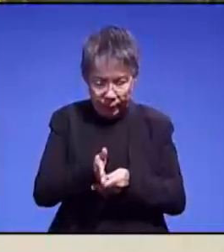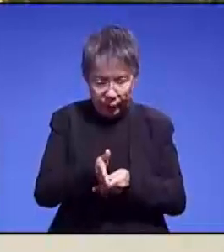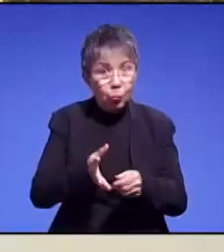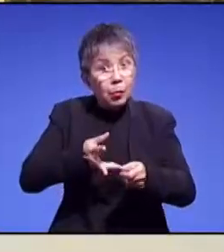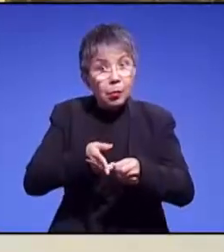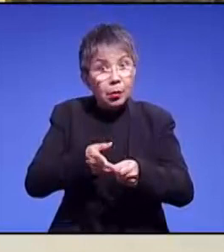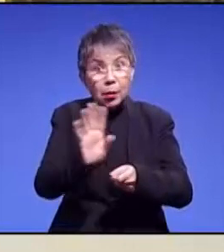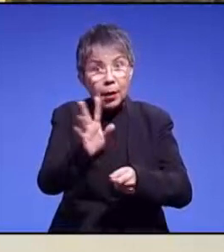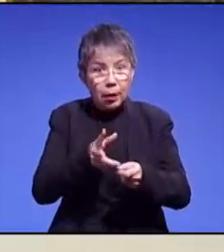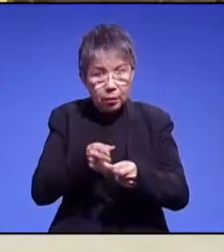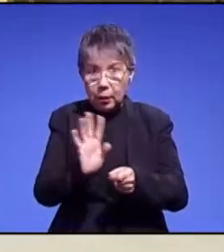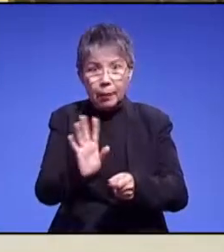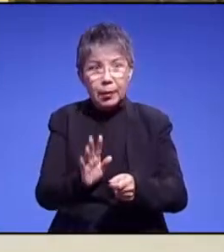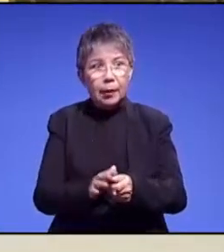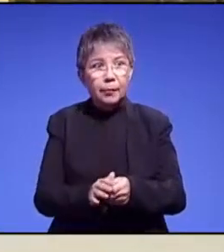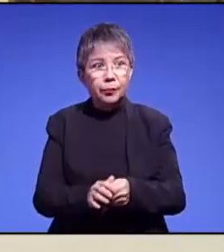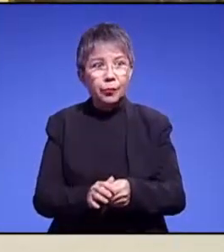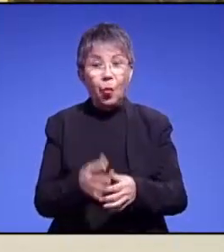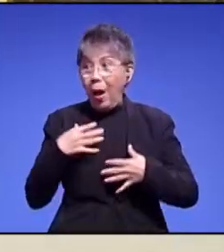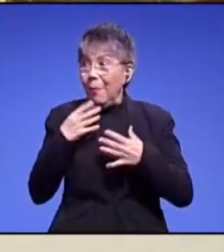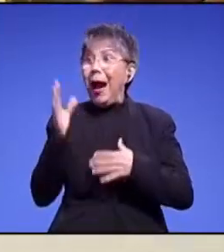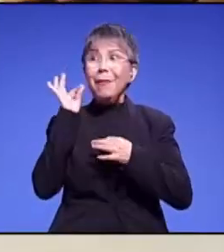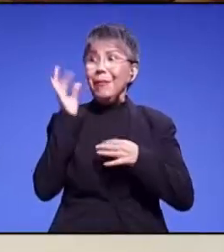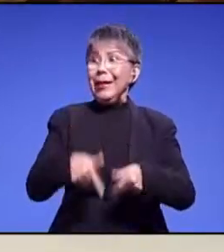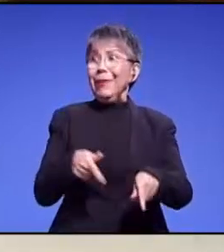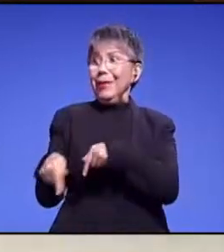Iya, Bang! Ini belokan gimana nih?